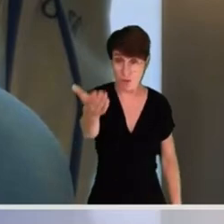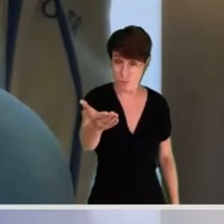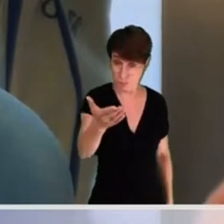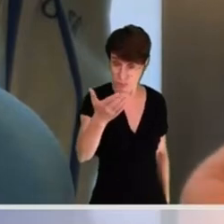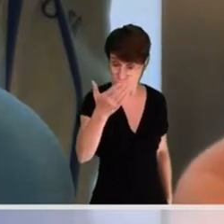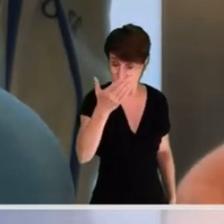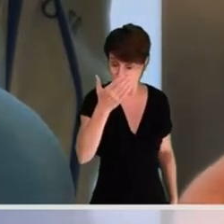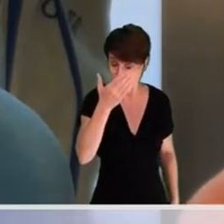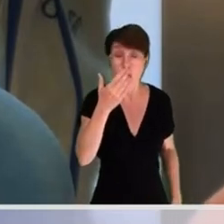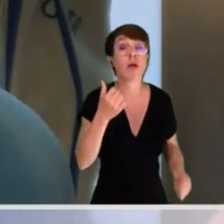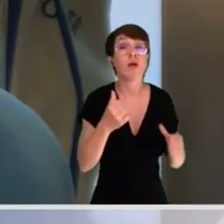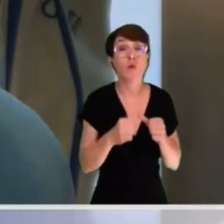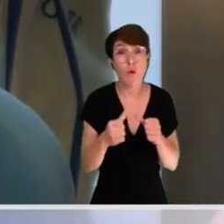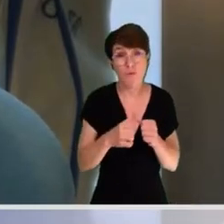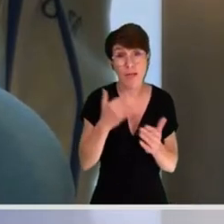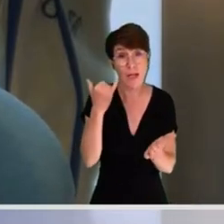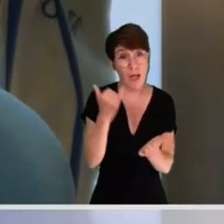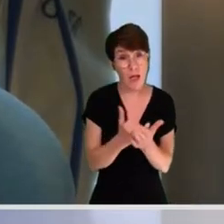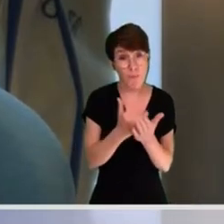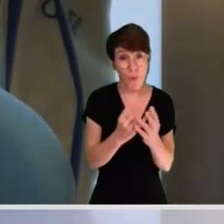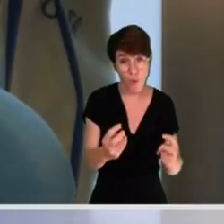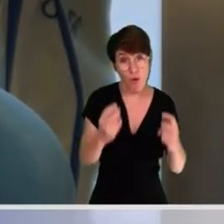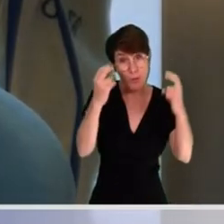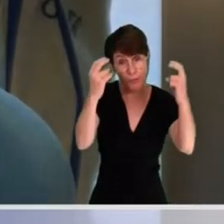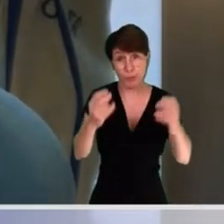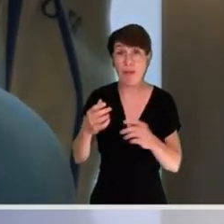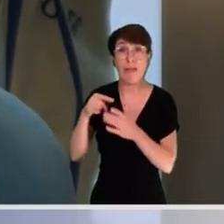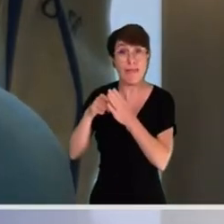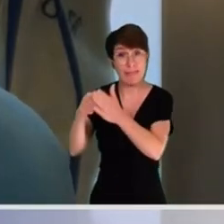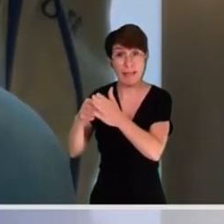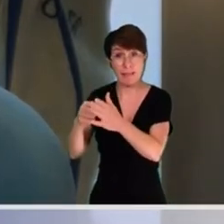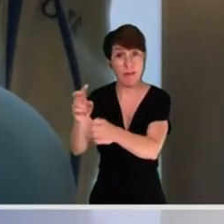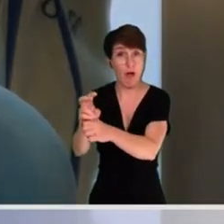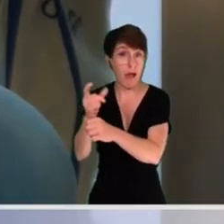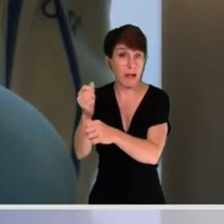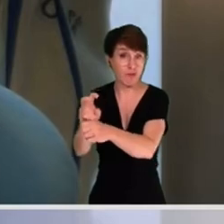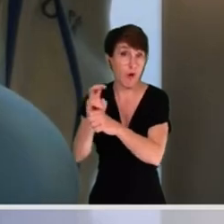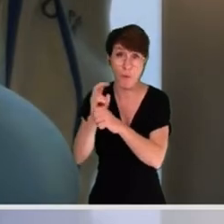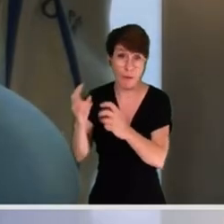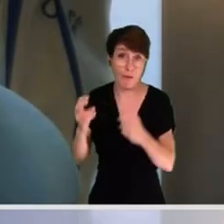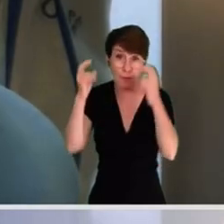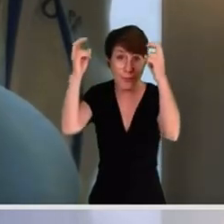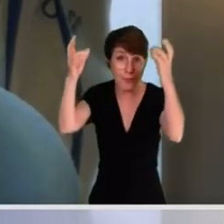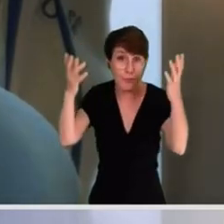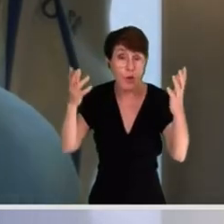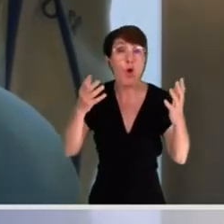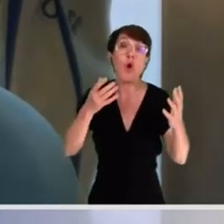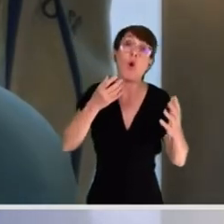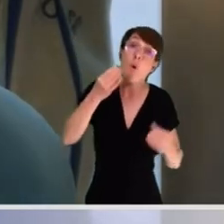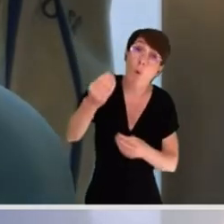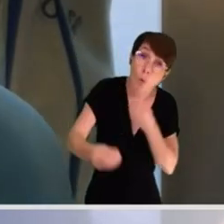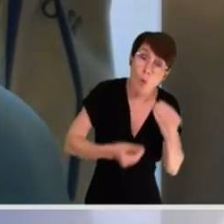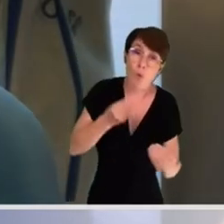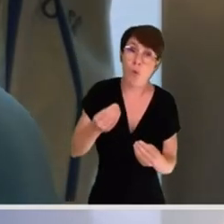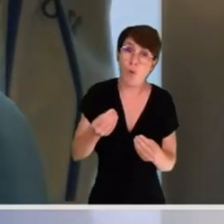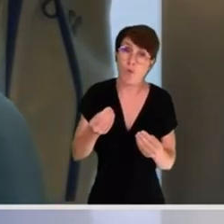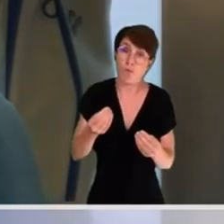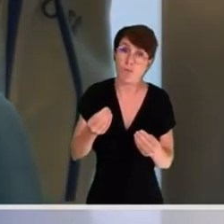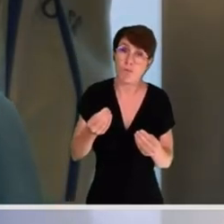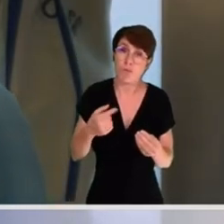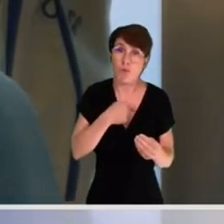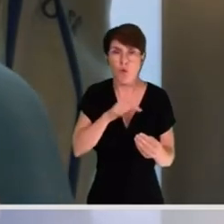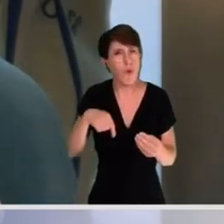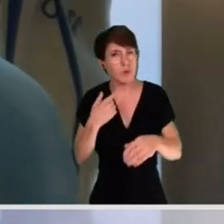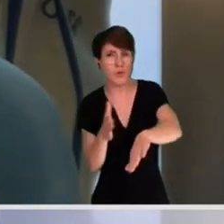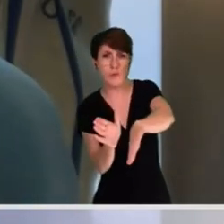l'impôt, évidemment, et à la dette. Soit nous engageons comme nous y incitons depuis que nous sommes